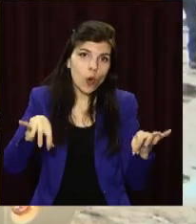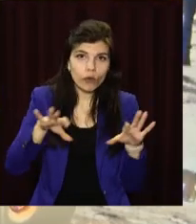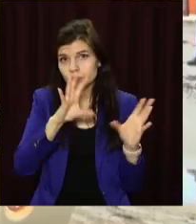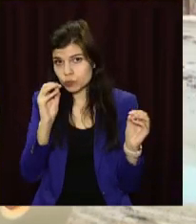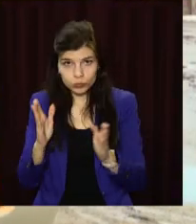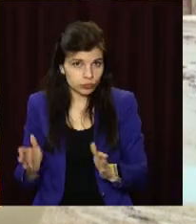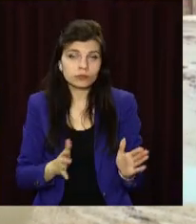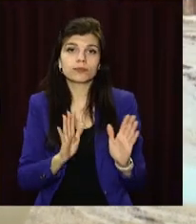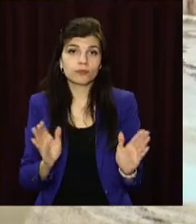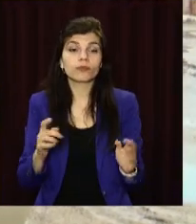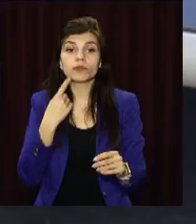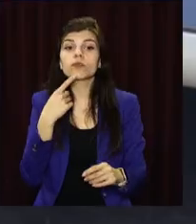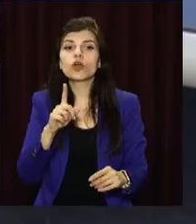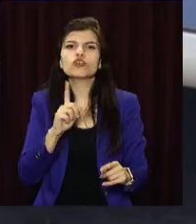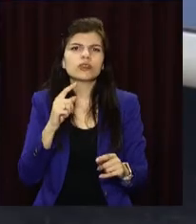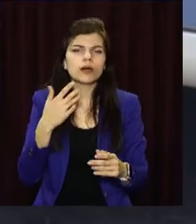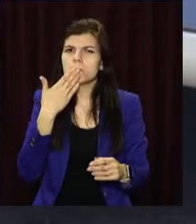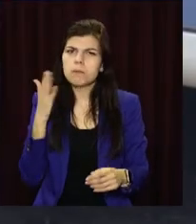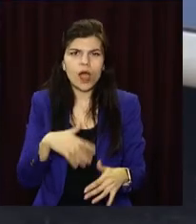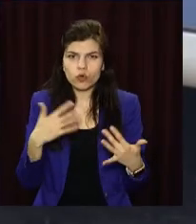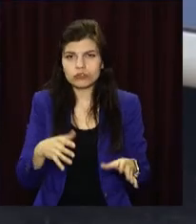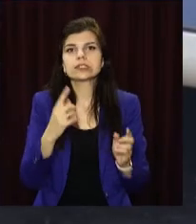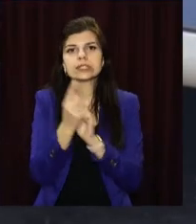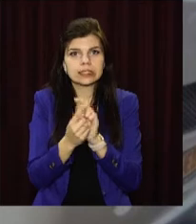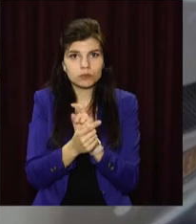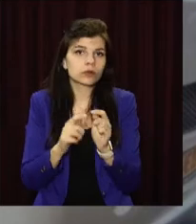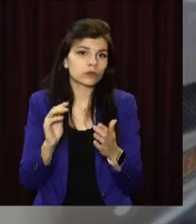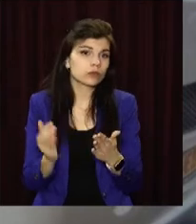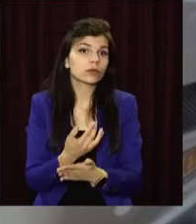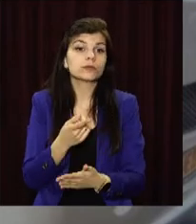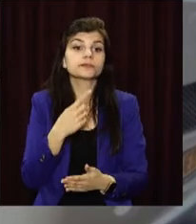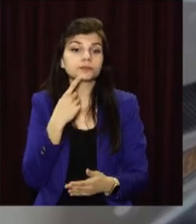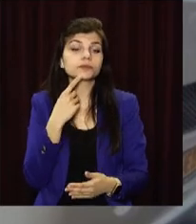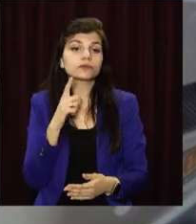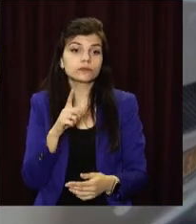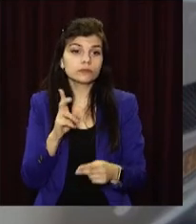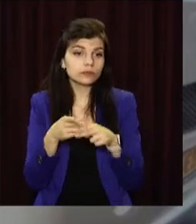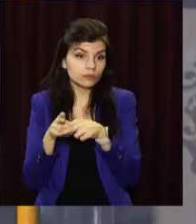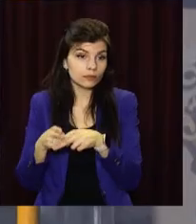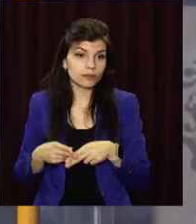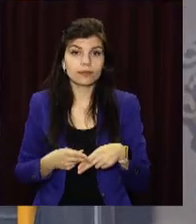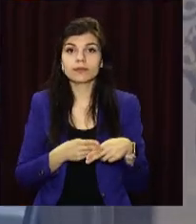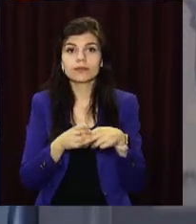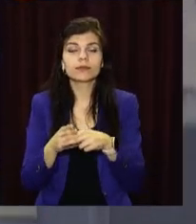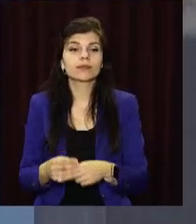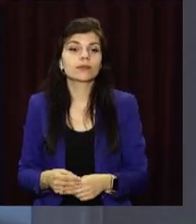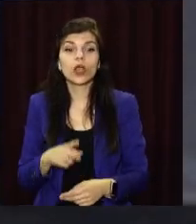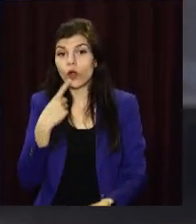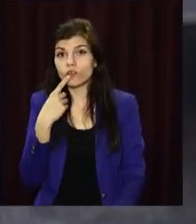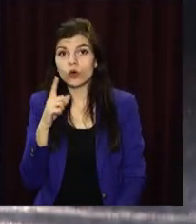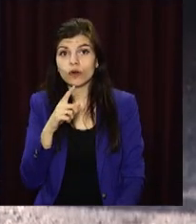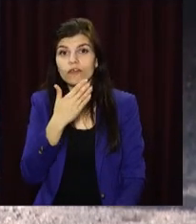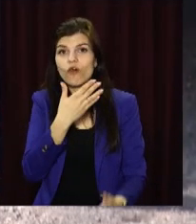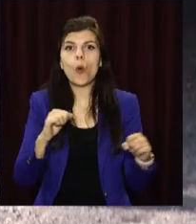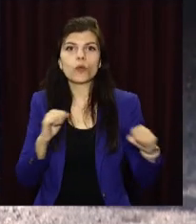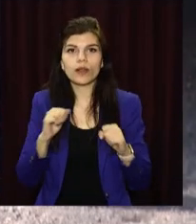рухомого складу провели, зношені механізми замінили, готуються до інших робіт. Реконструкції транспортної інфраструктури та дорожнього господарства, говорять в